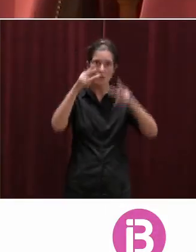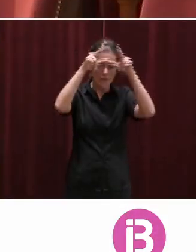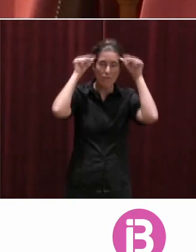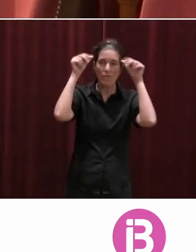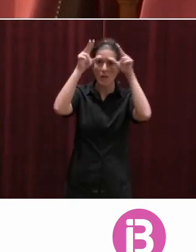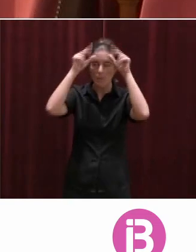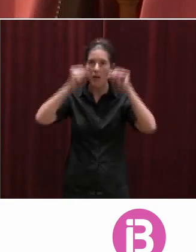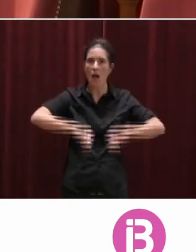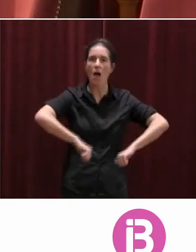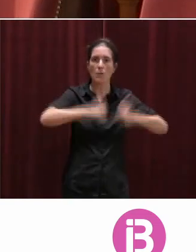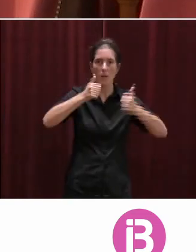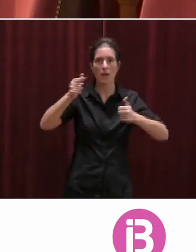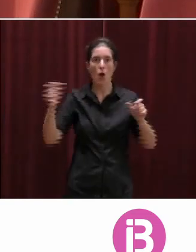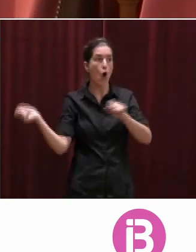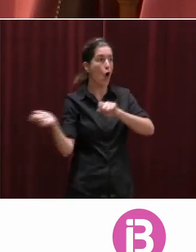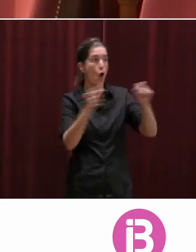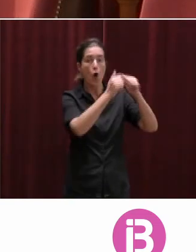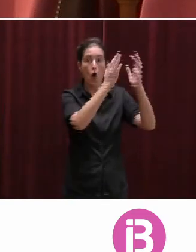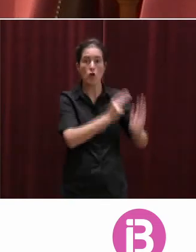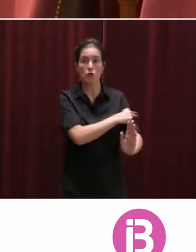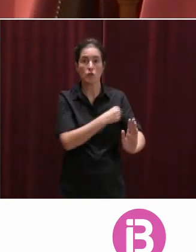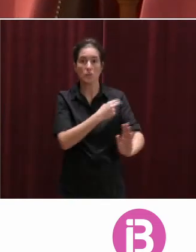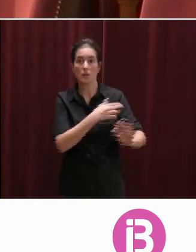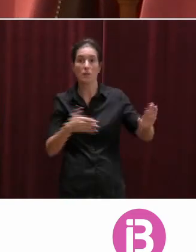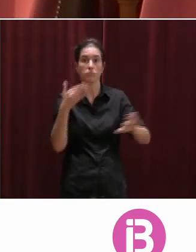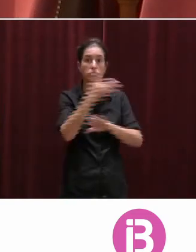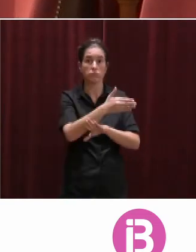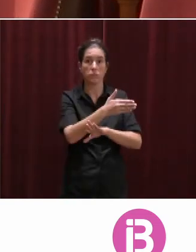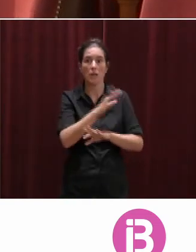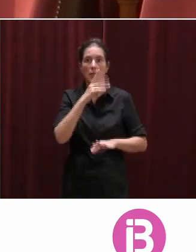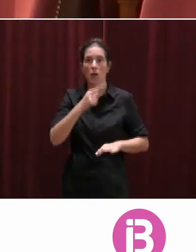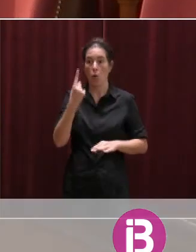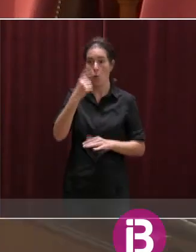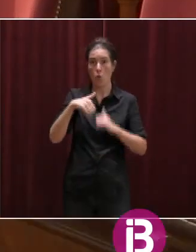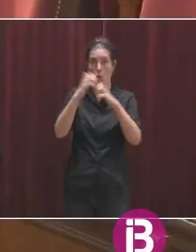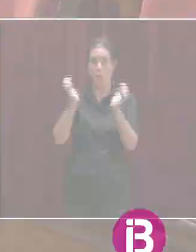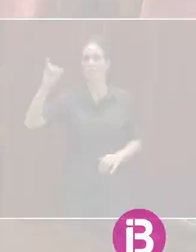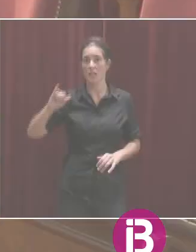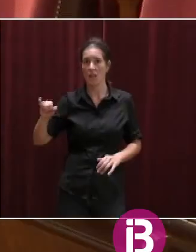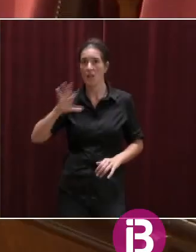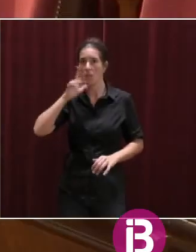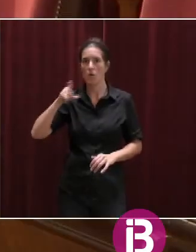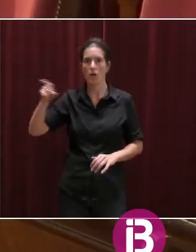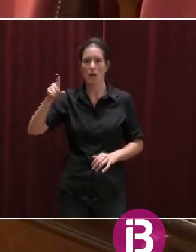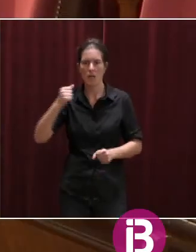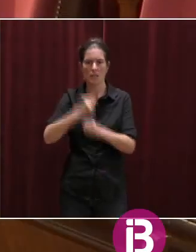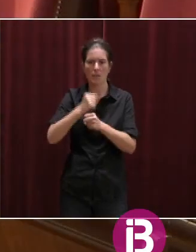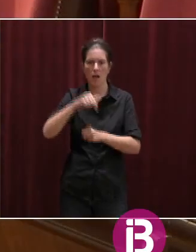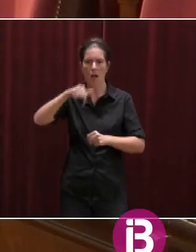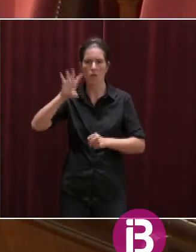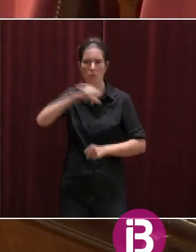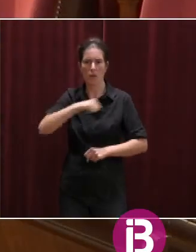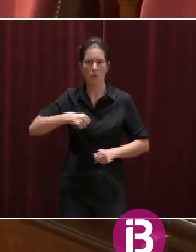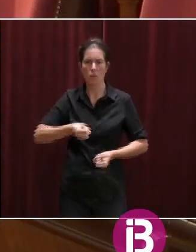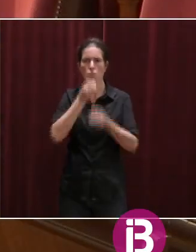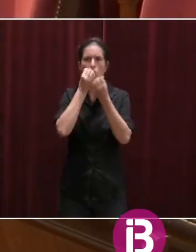anat a un hospital i ara ha quedat la plaça lliure des de l'1 d'octubre. I s'estan cercant solucions de suport i així la continuaran fent, amb una